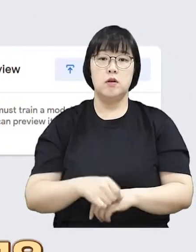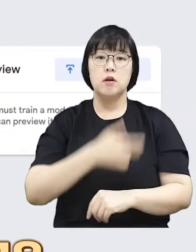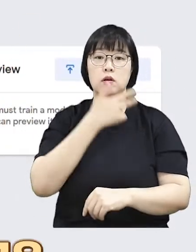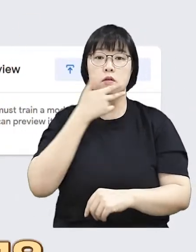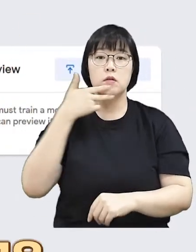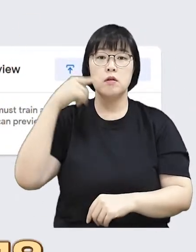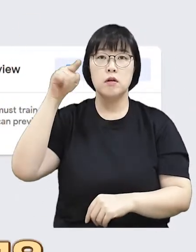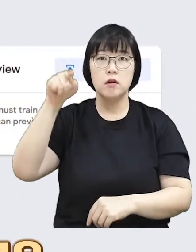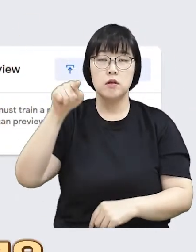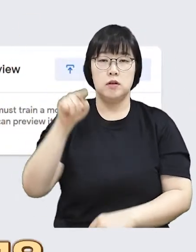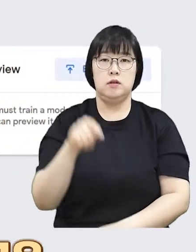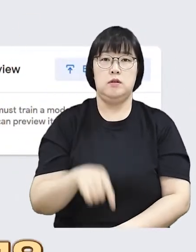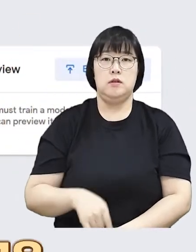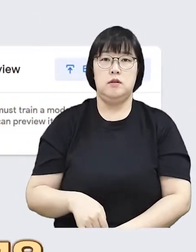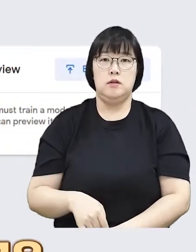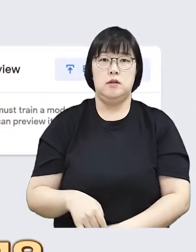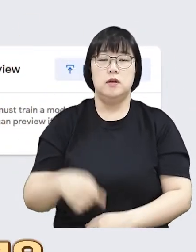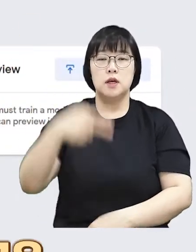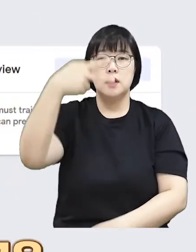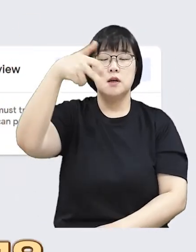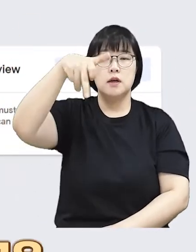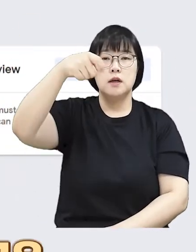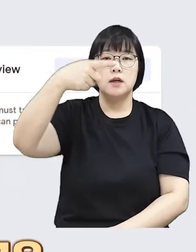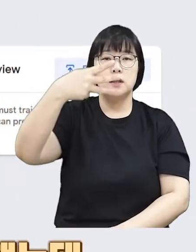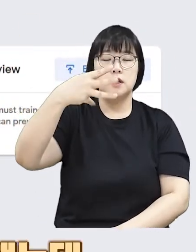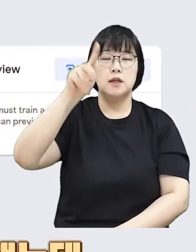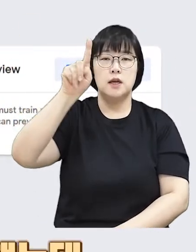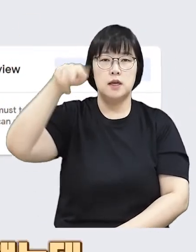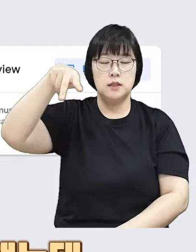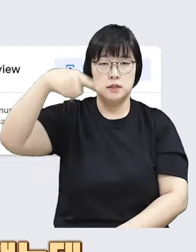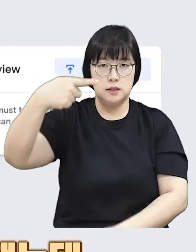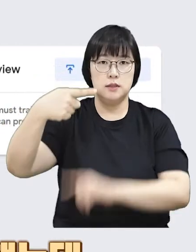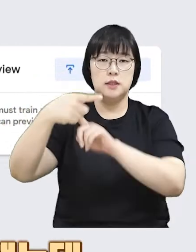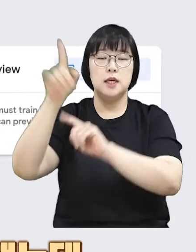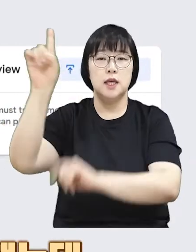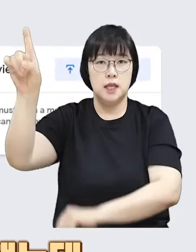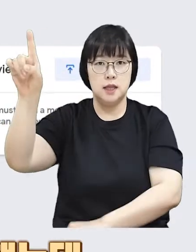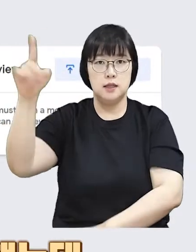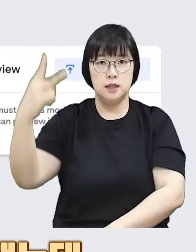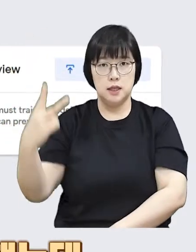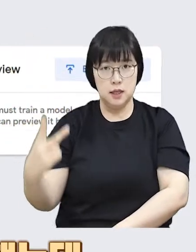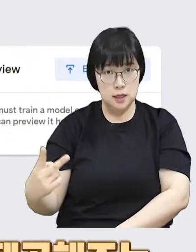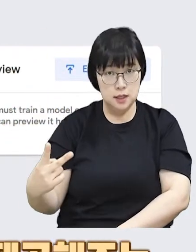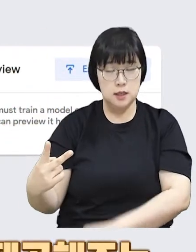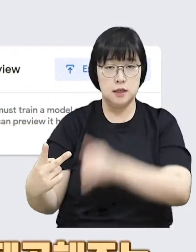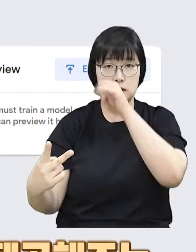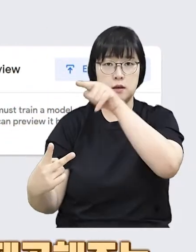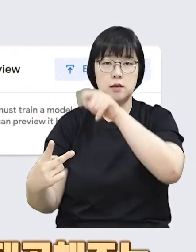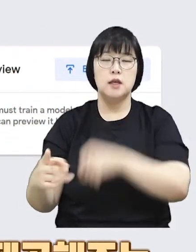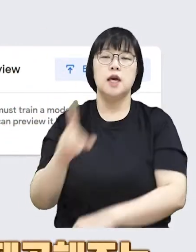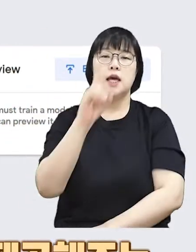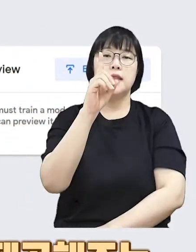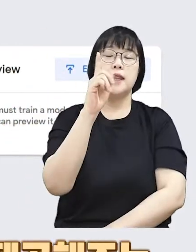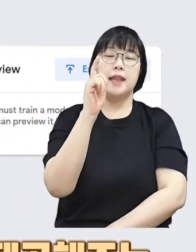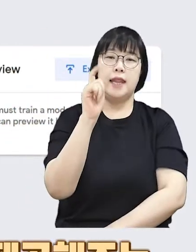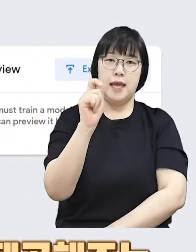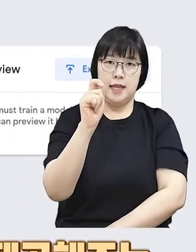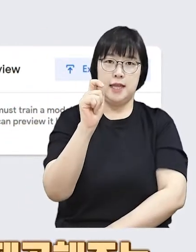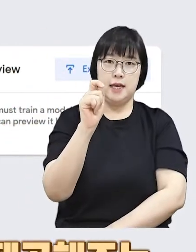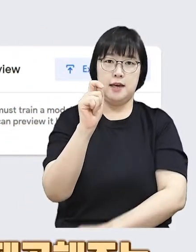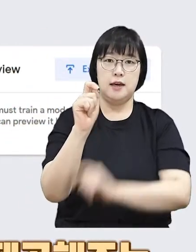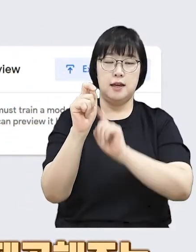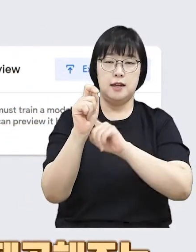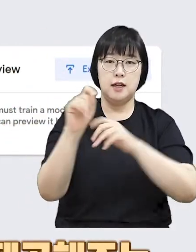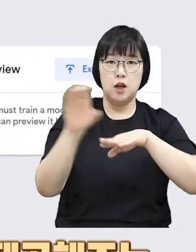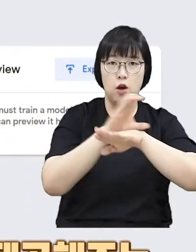영어로 되어 있는 클래스 1, 클래스 2라고 되어 있는 곳은 아까 선생님이 데이터라고 얘기를 했는데 그 여러 가지 데이터를 이